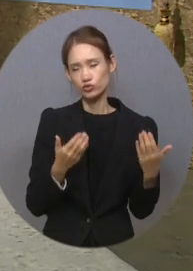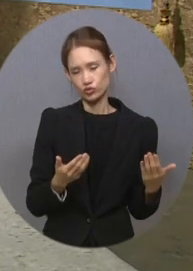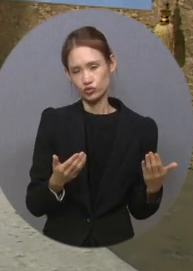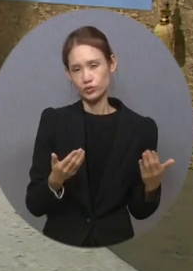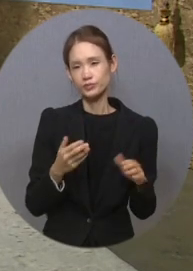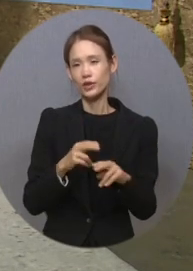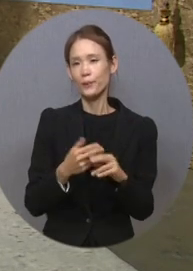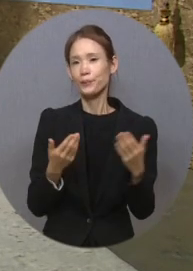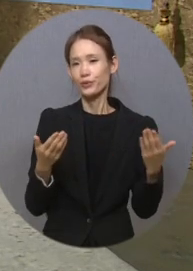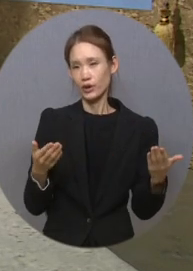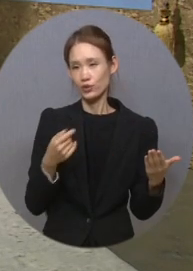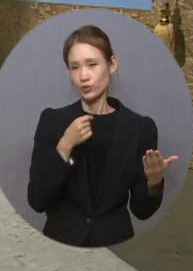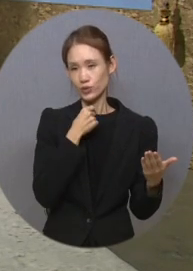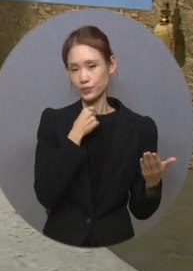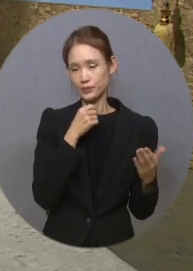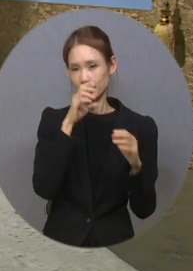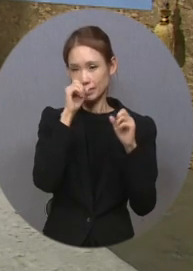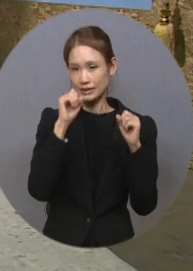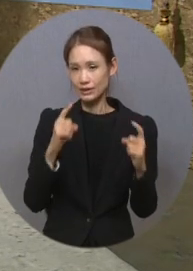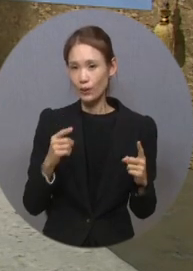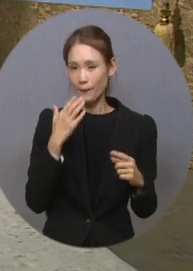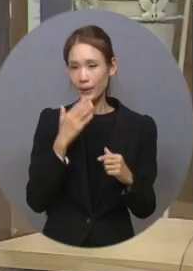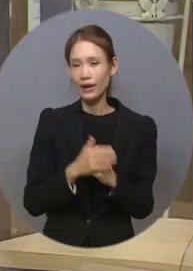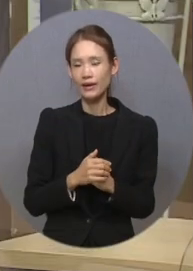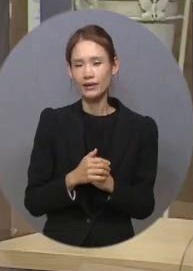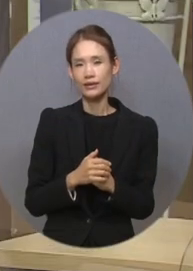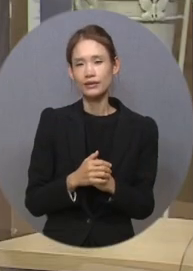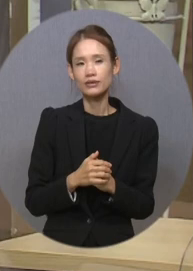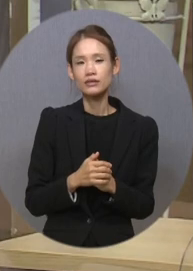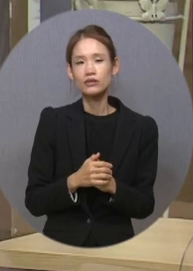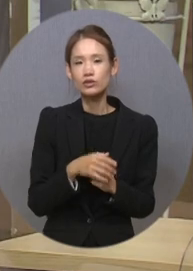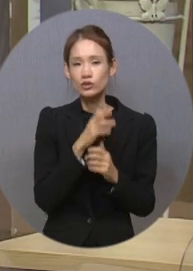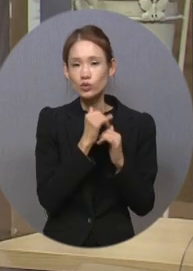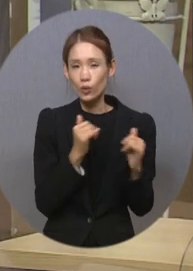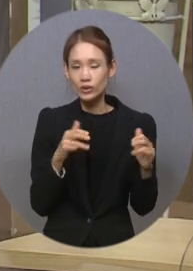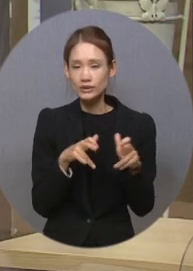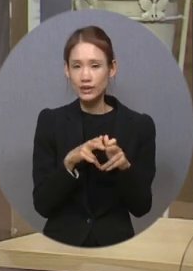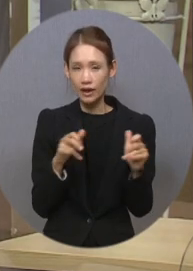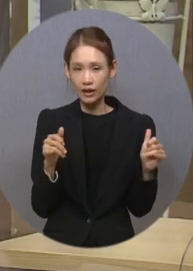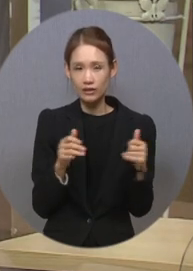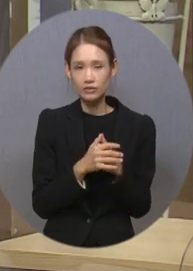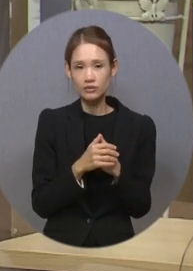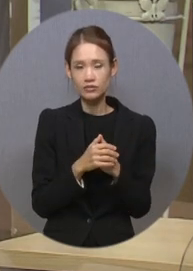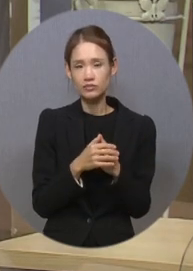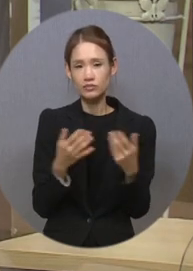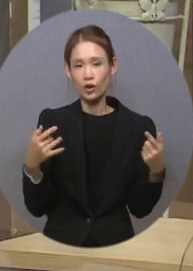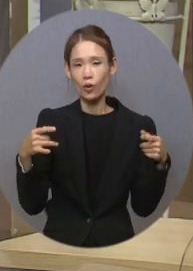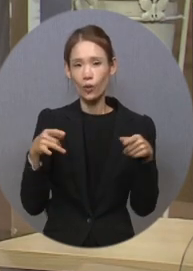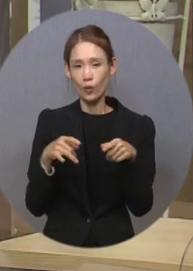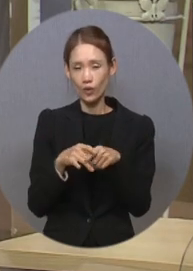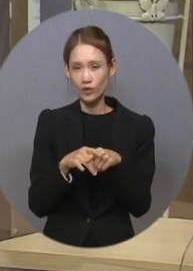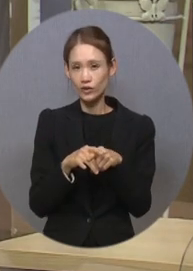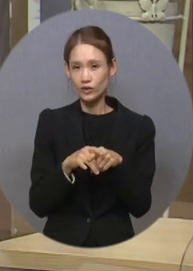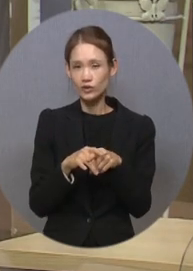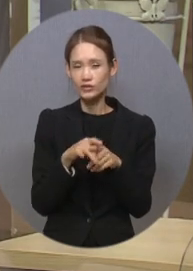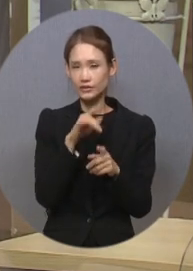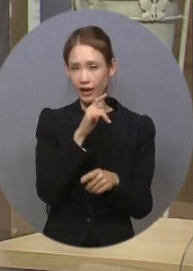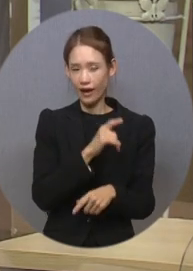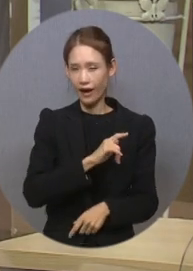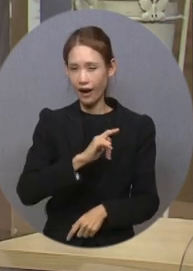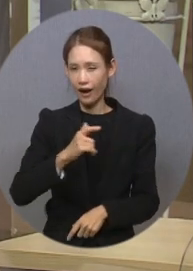네, 선물해 드리는 또 그런 기회가 될 것 같은데요. 네. 보니까 이제 노인과 장애인 분들에 대해서는 공통적으로 좀 다양한 지원 사업들을